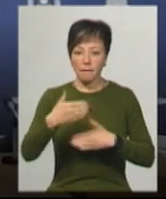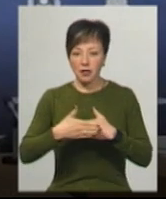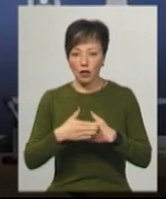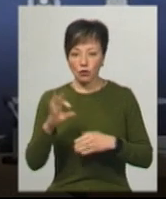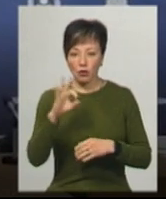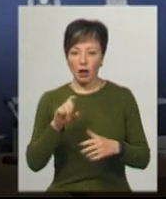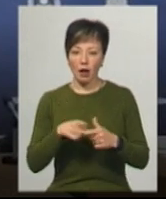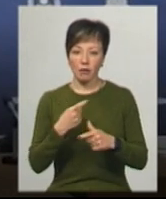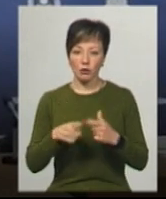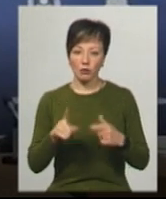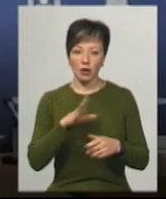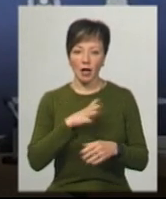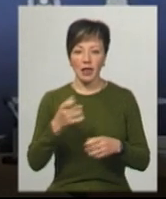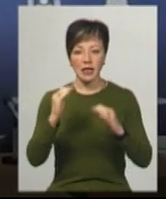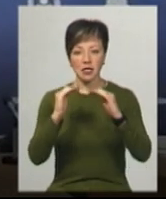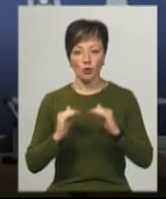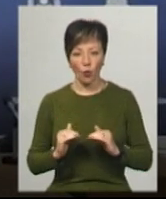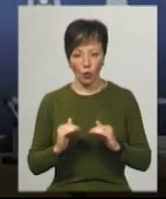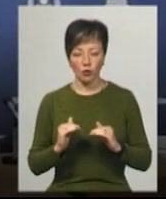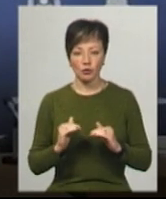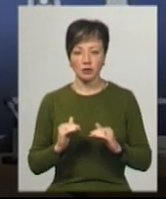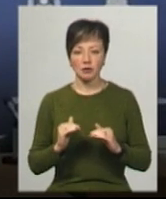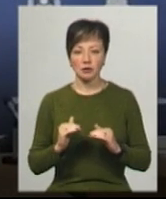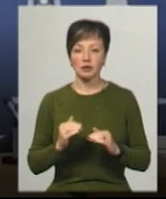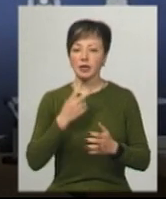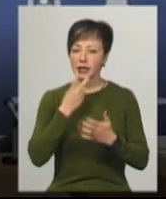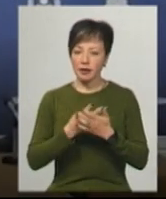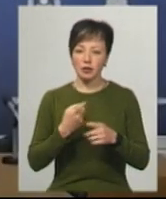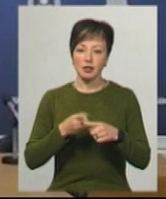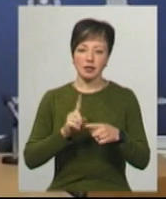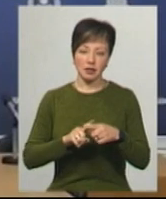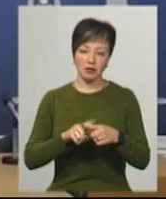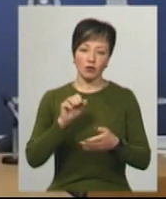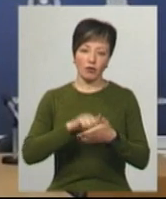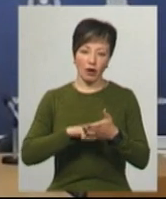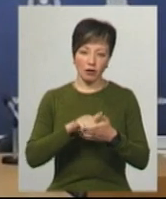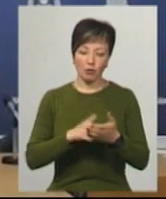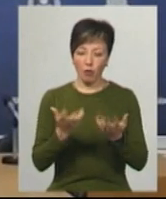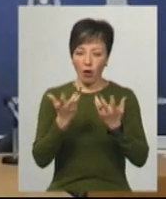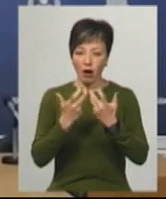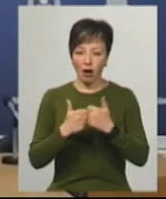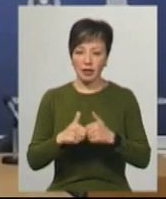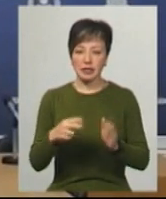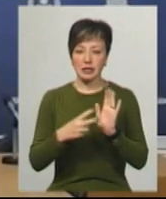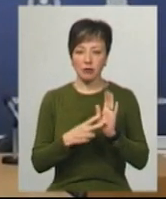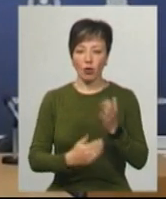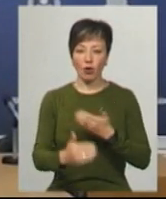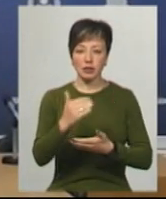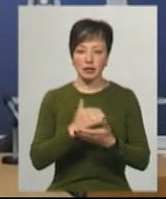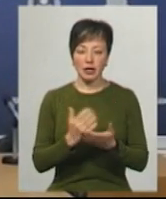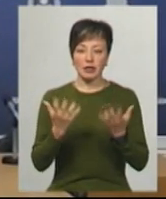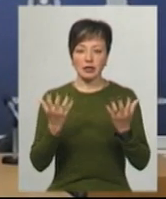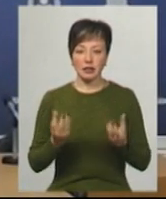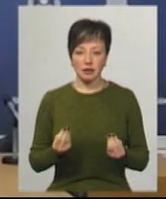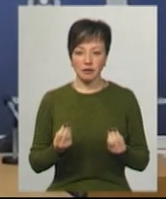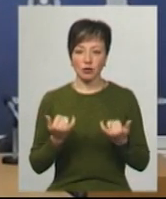нуля, або була дуже-дуже низькою. Саме зважаючи на цей фактор, якщо ми порахуємо 7 останніх днів, які